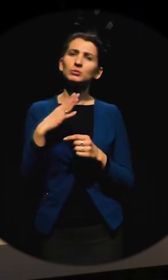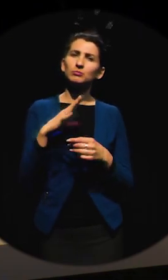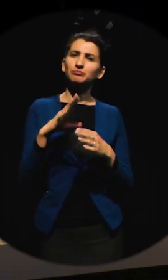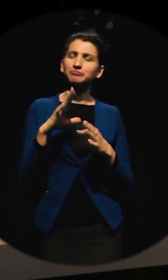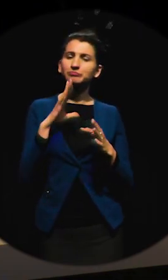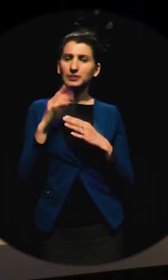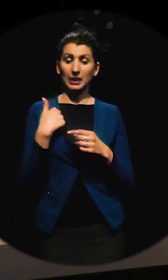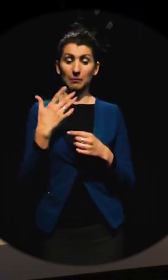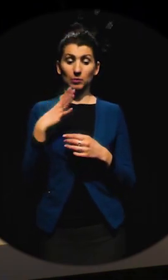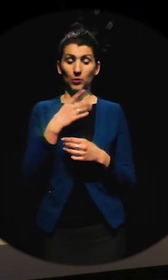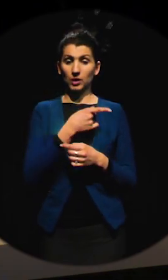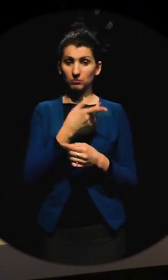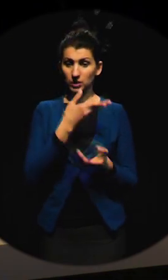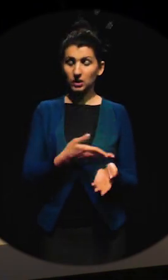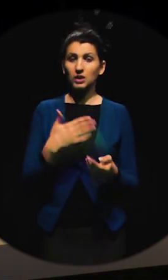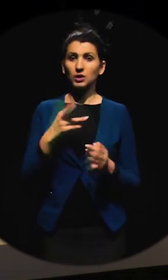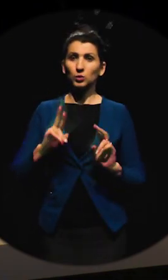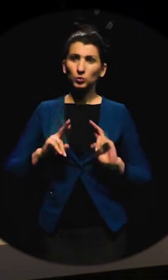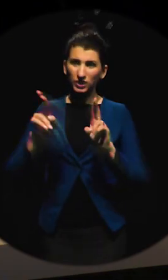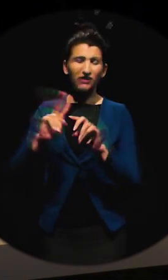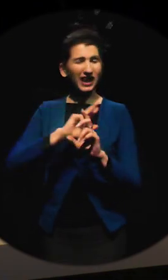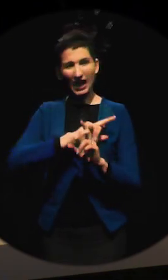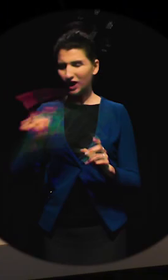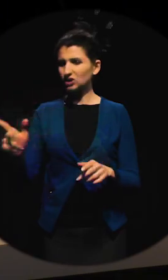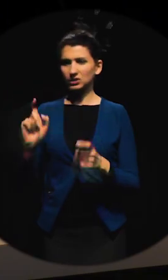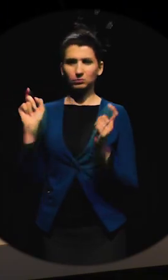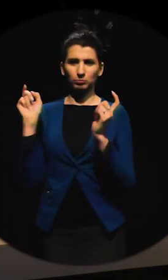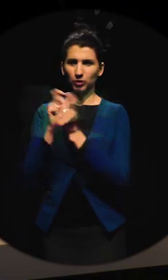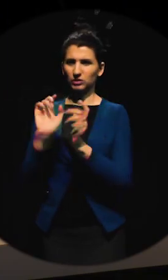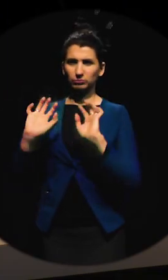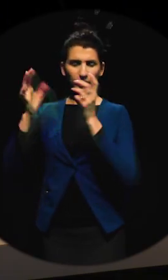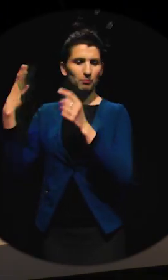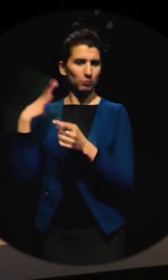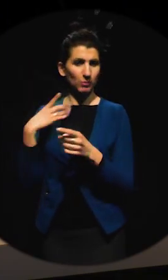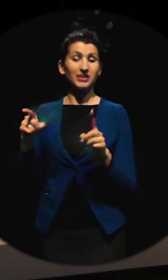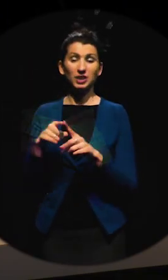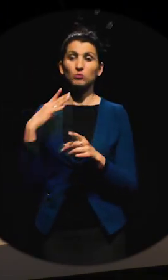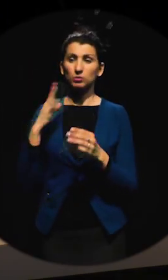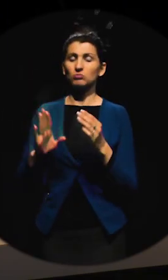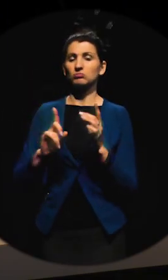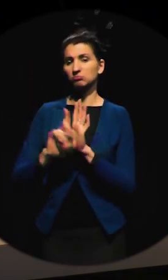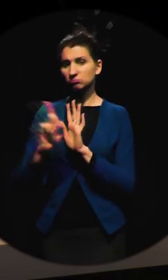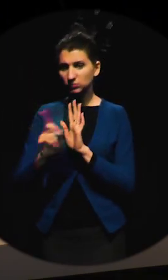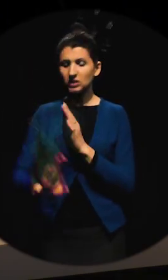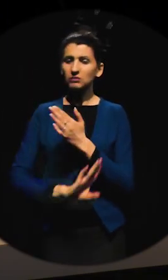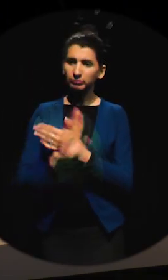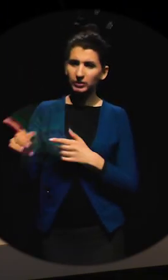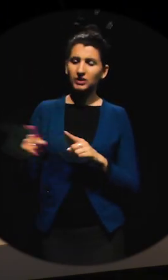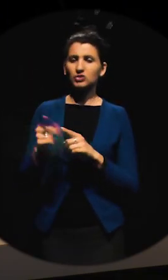powiem o sobie, byłam uczestniczką każdej demonstracji i też po spektaklach chodziliśmy i też po naszych spektaklach, po naszych